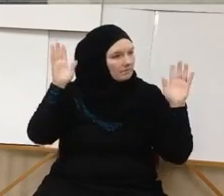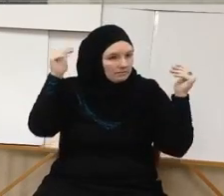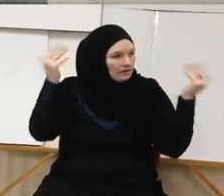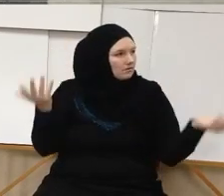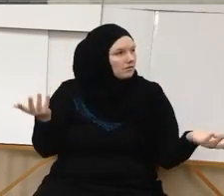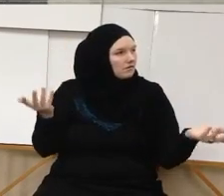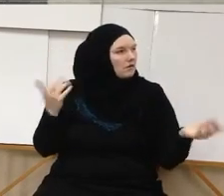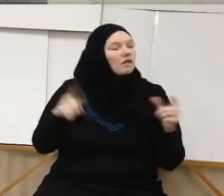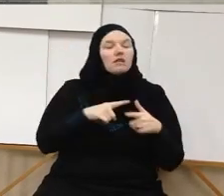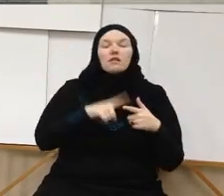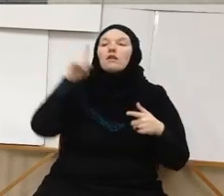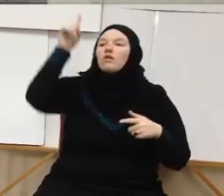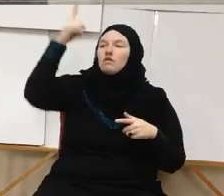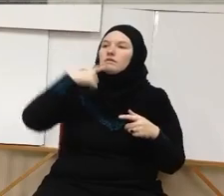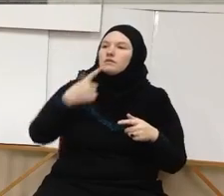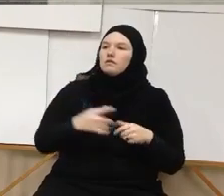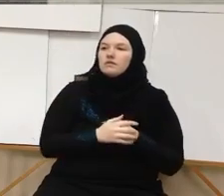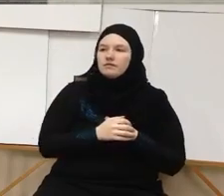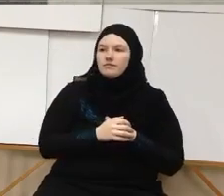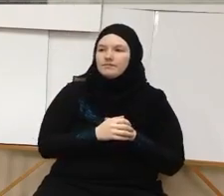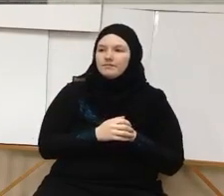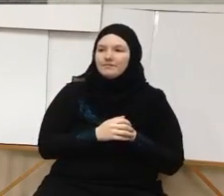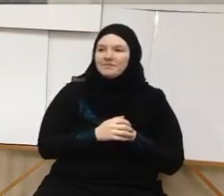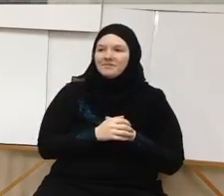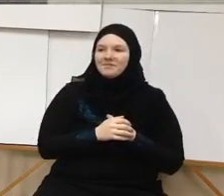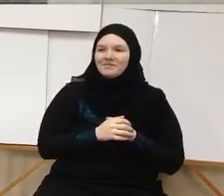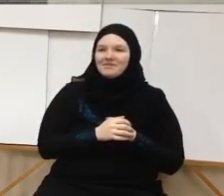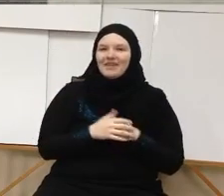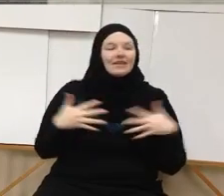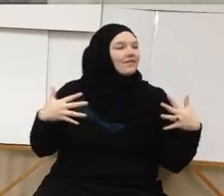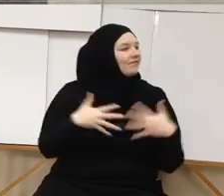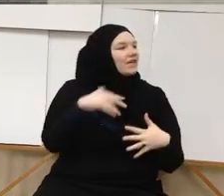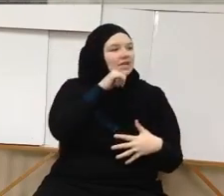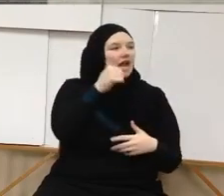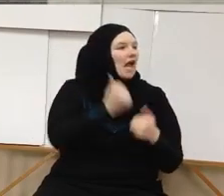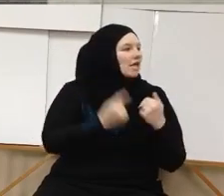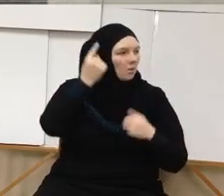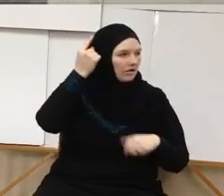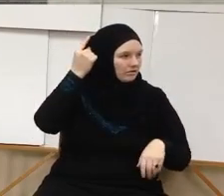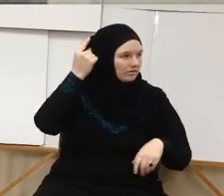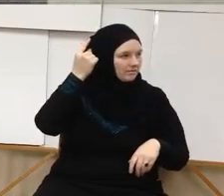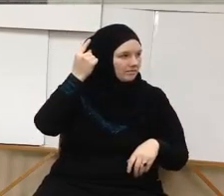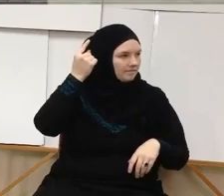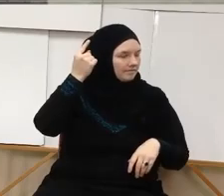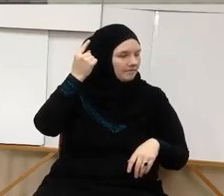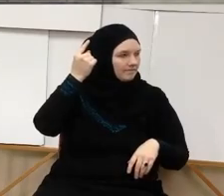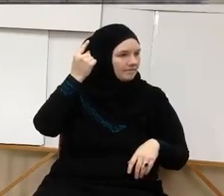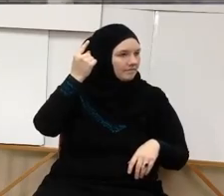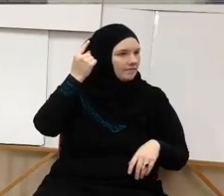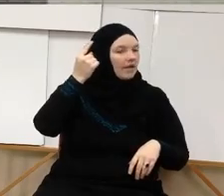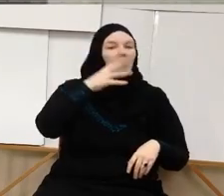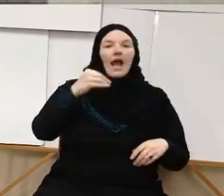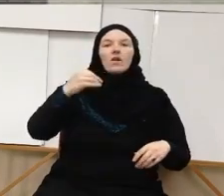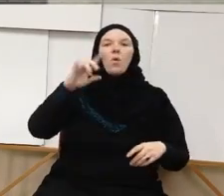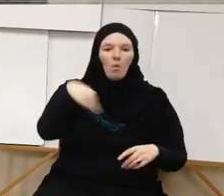then Allah says, فَلَا تَخْشَوُ النَّاسِ, fear not anybody, وَخْشَوْنِي, and